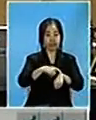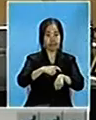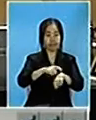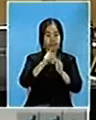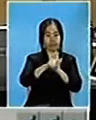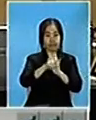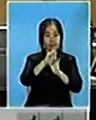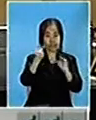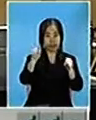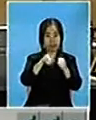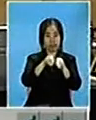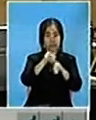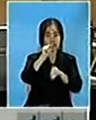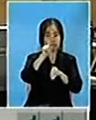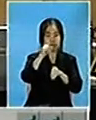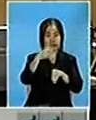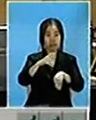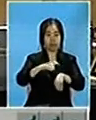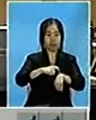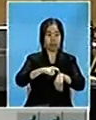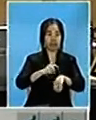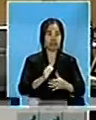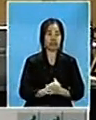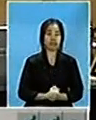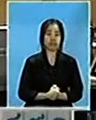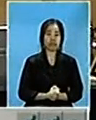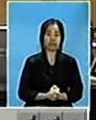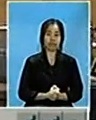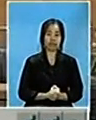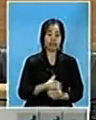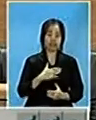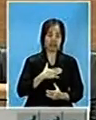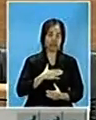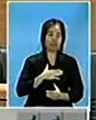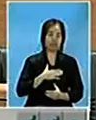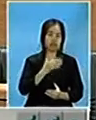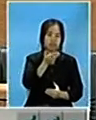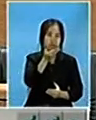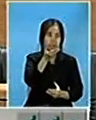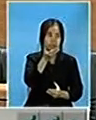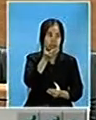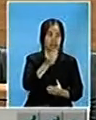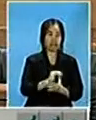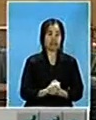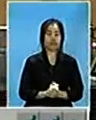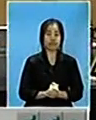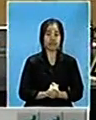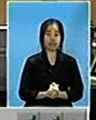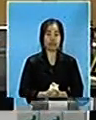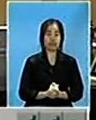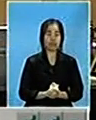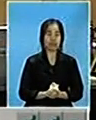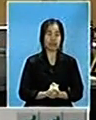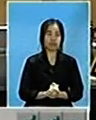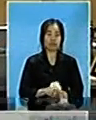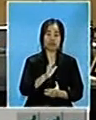จะ21นาทีแล้วนะครับ ท่านประธานครับสิ่งที่ผมพูดนี้ผมขออนุญาต คือยืนยันนะครับ เป็นสิ่งที่เป็นประโ